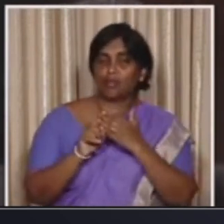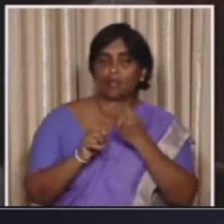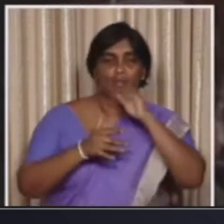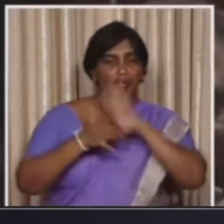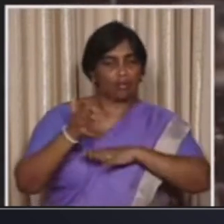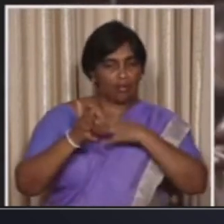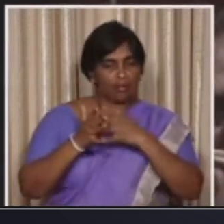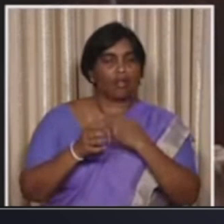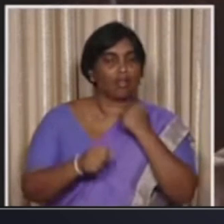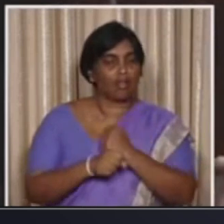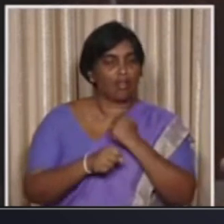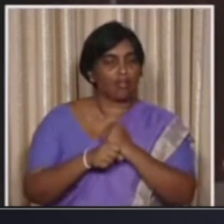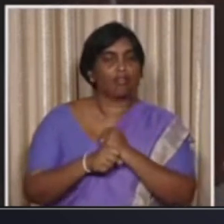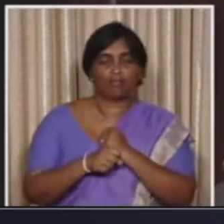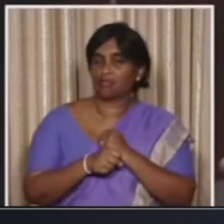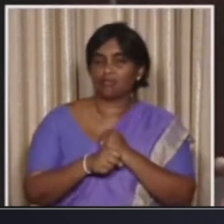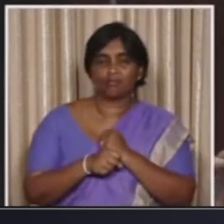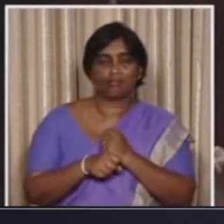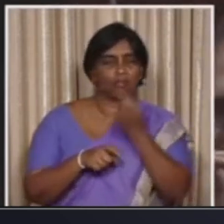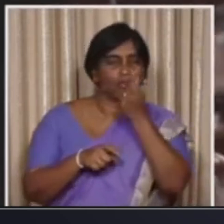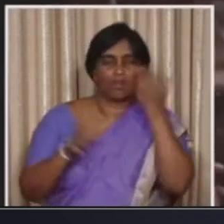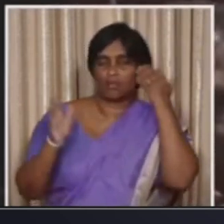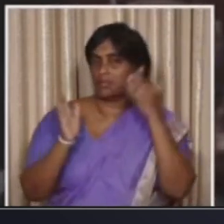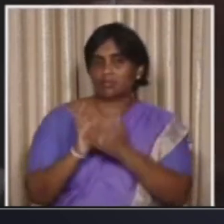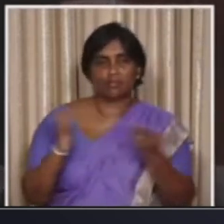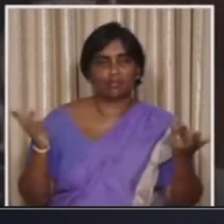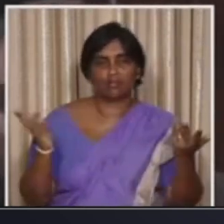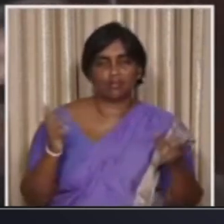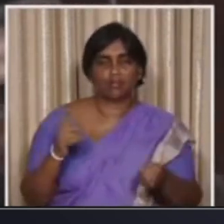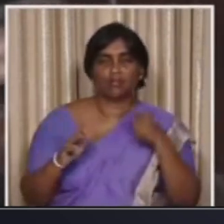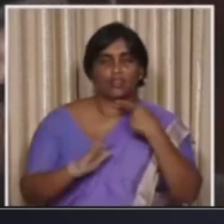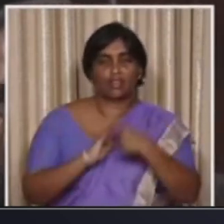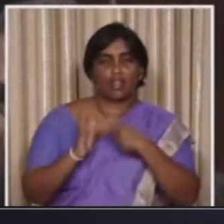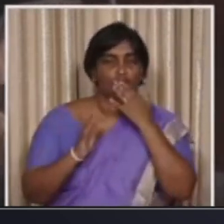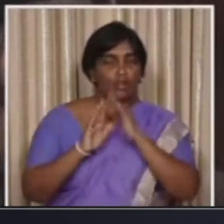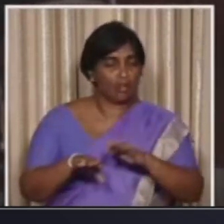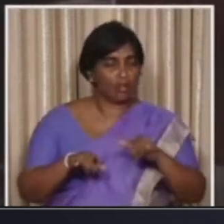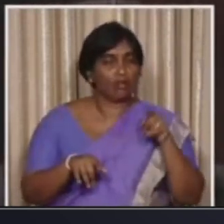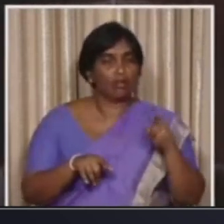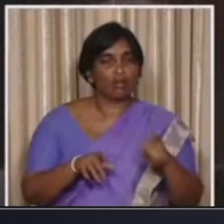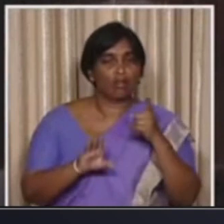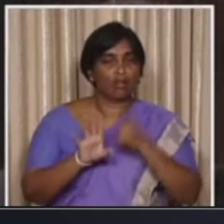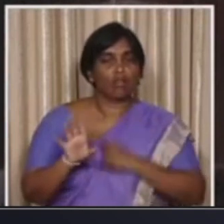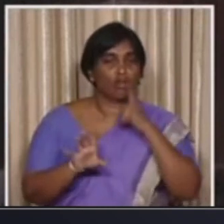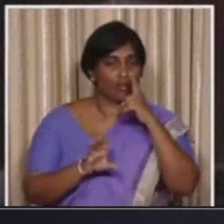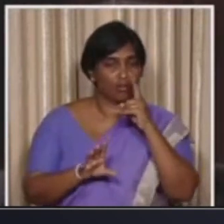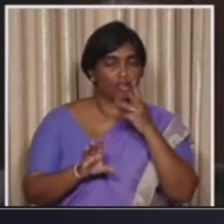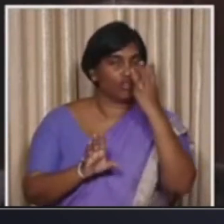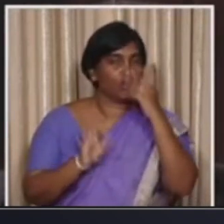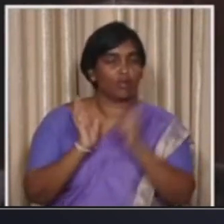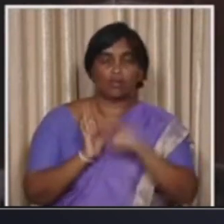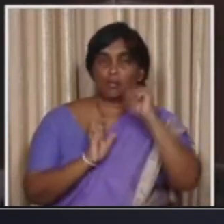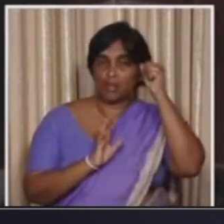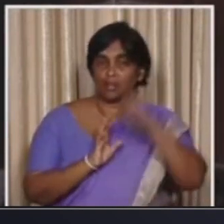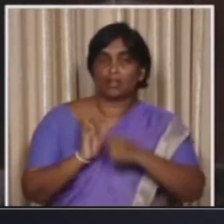අයවැදි ආණ්ඩු අලගුවක තරම්වත් අවධානයක් යොමු කරලා නැහැ. මෙලට පාසල් ළමයි වසරකට යනවා